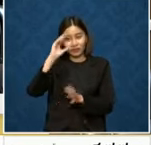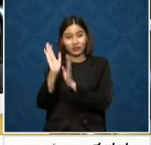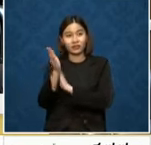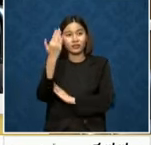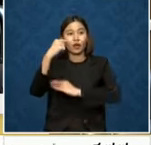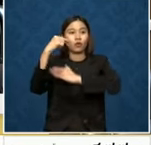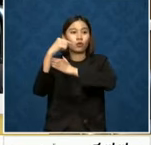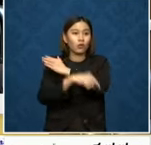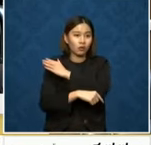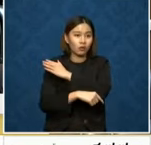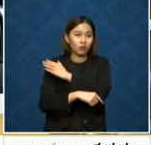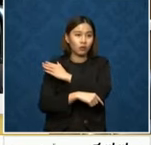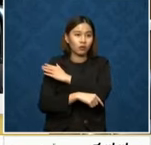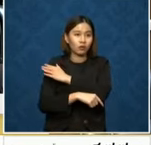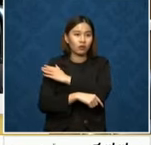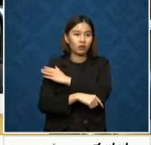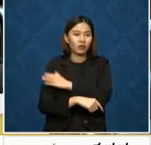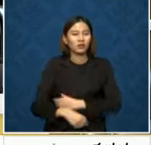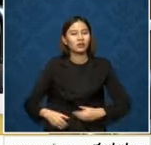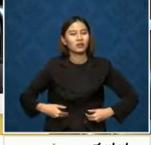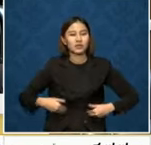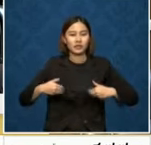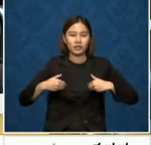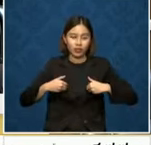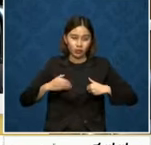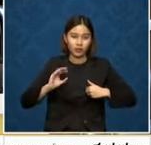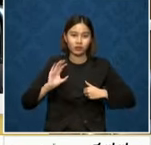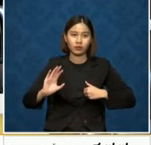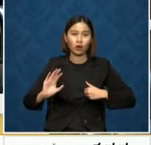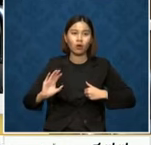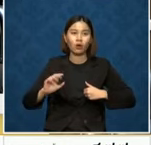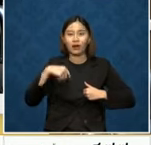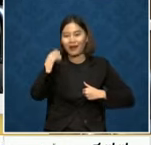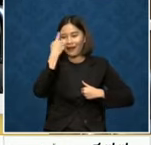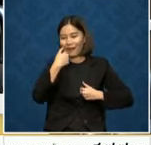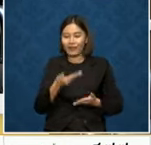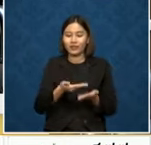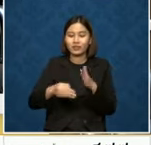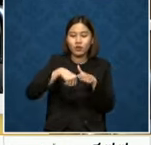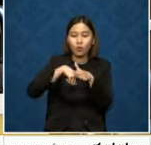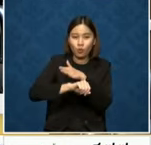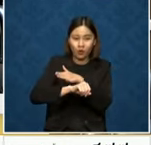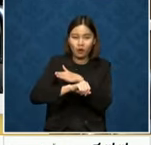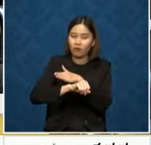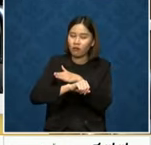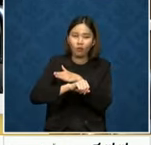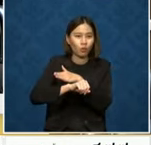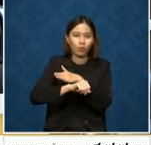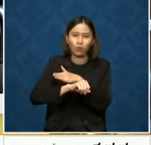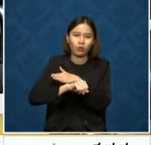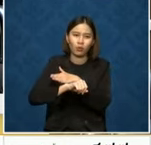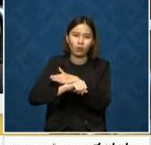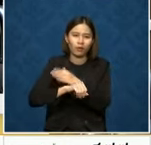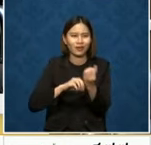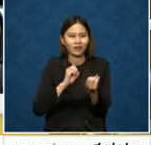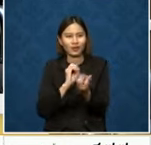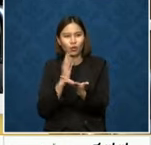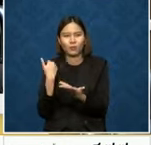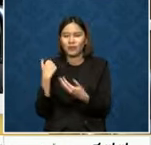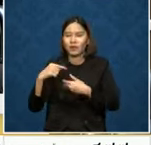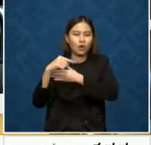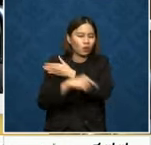งเพราะงั้นชีวิตของคนที่ซื้อหวยแขวนอยู่บนเส้นได้ครับมีโอกาสถู